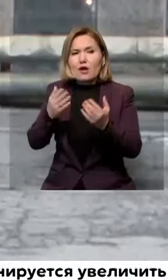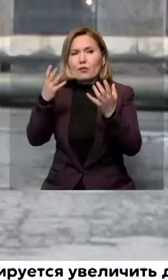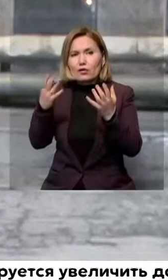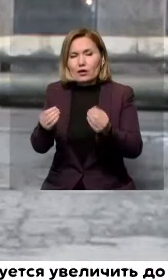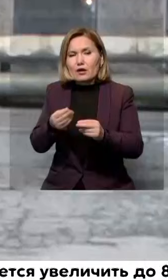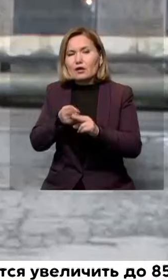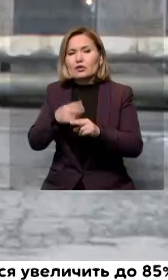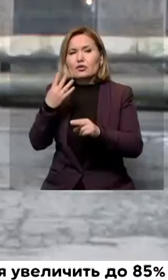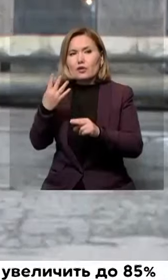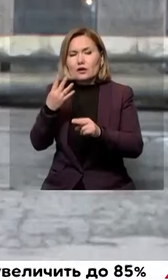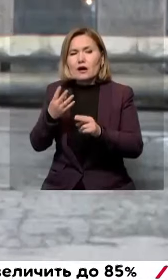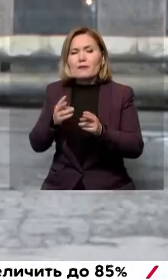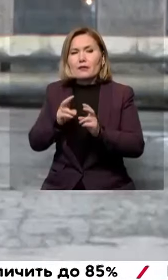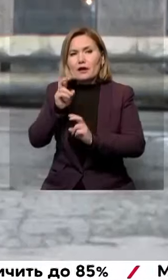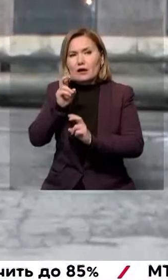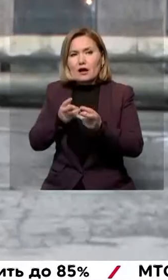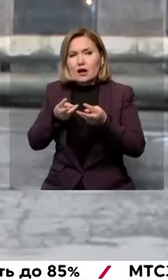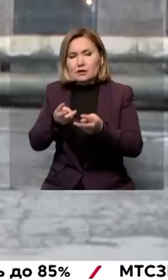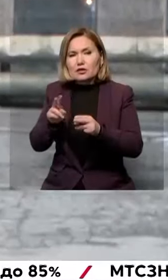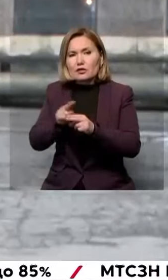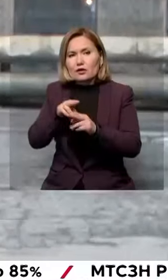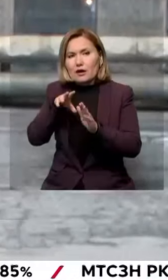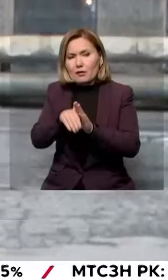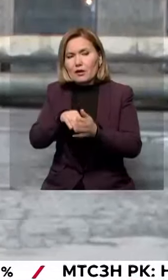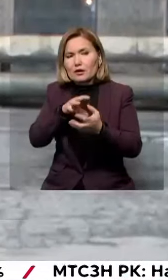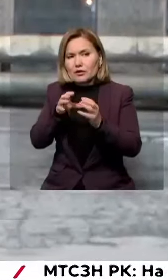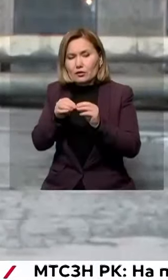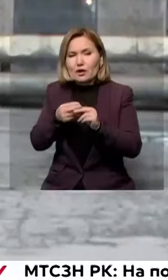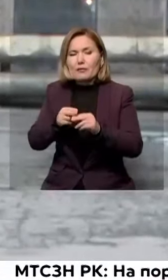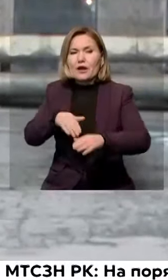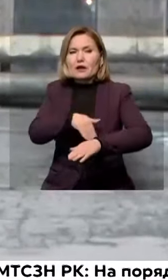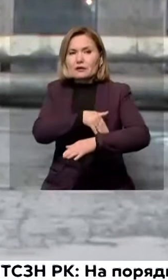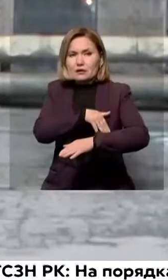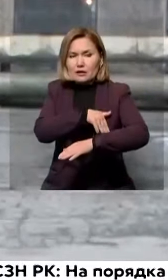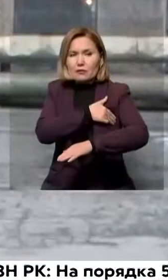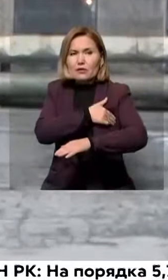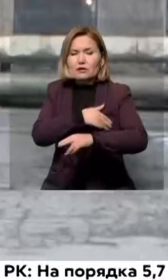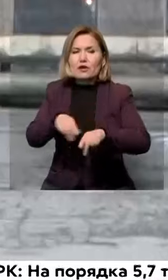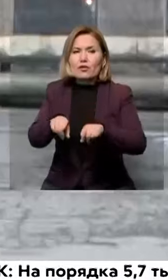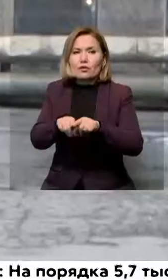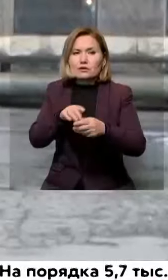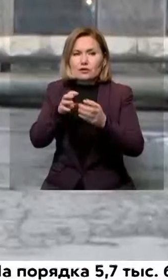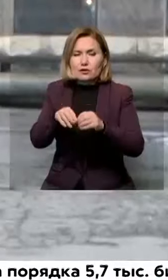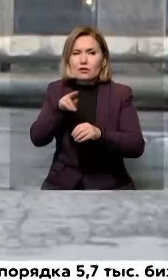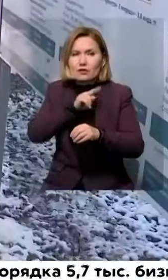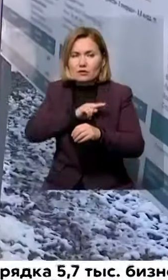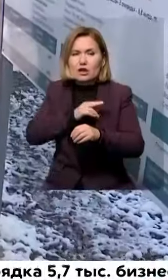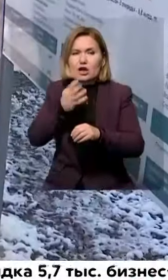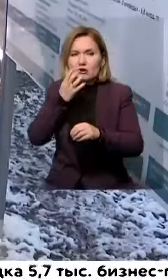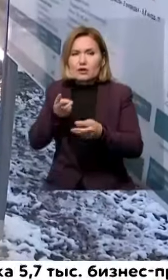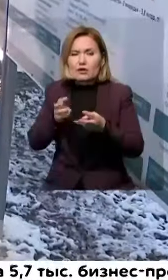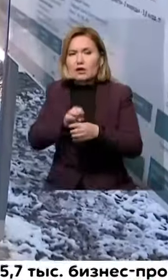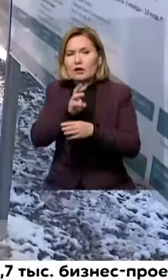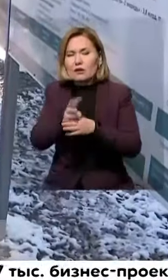4 қазандық тұрақты жұмыс атқаруда. Сыртқы ауа температурасына сәйкес, температура гидравлика кестеге сәйкес жылу өндүрүдөбүз.